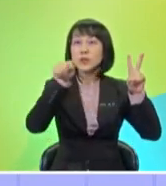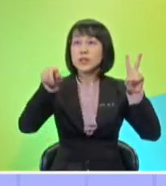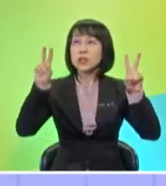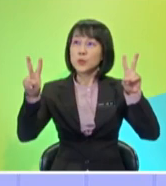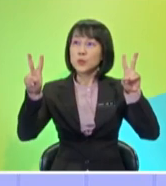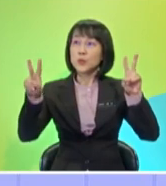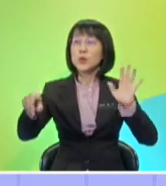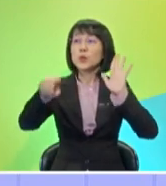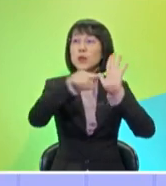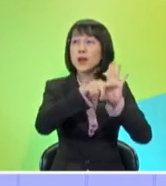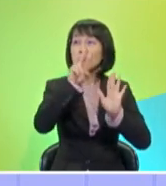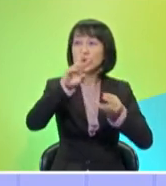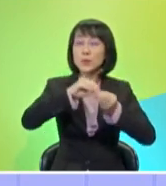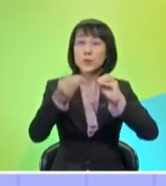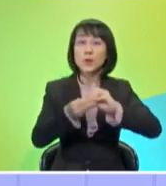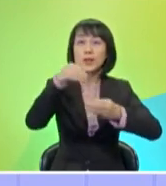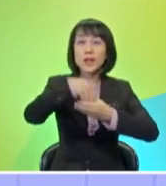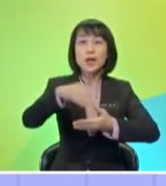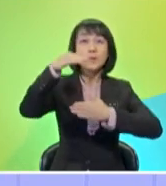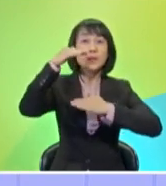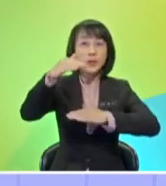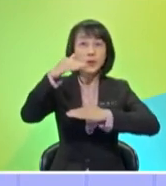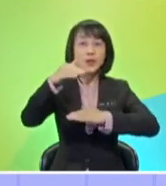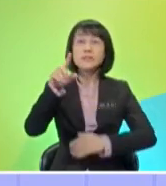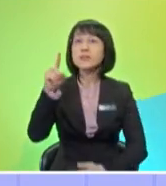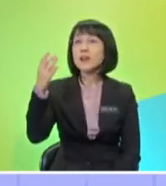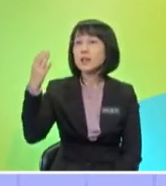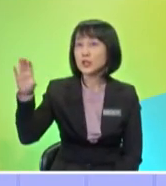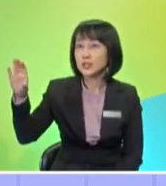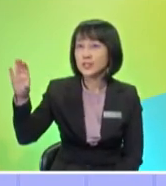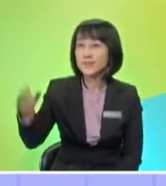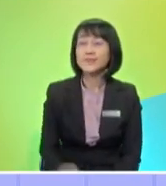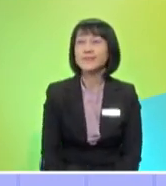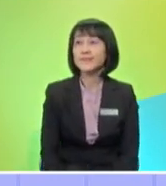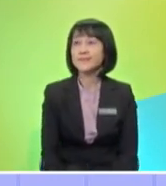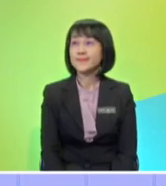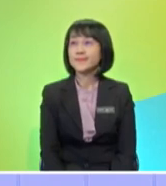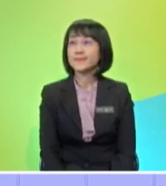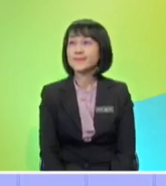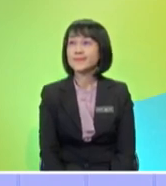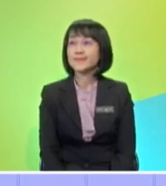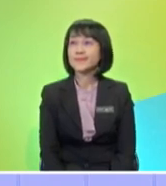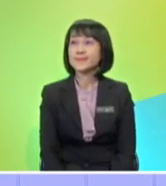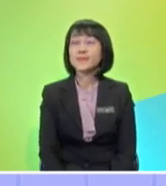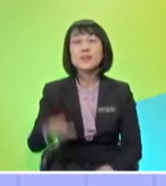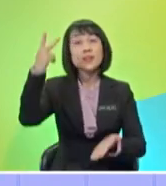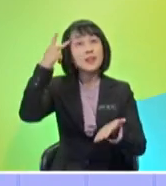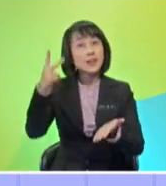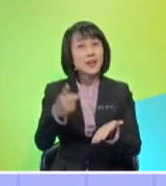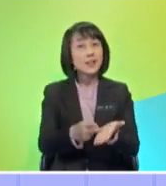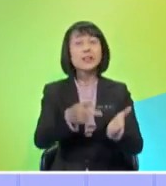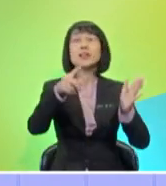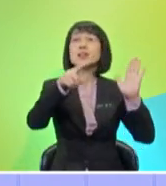2.3.2, menolak dua nombor dalam lingkungan 100. Okey, jom kita kenali